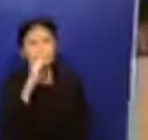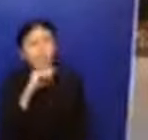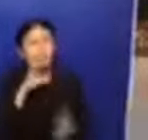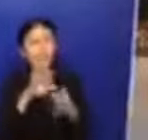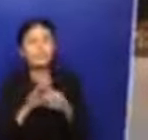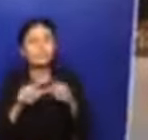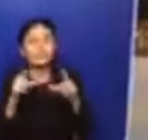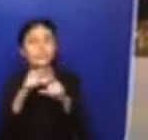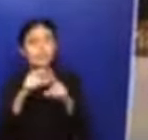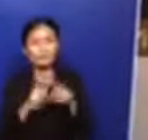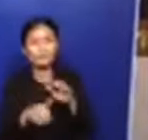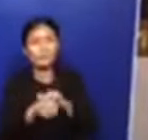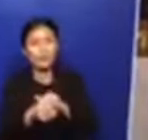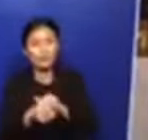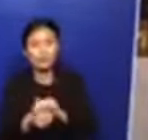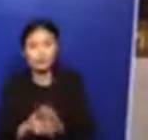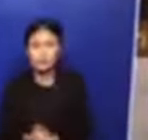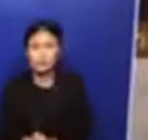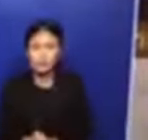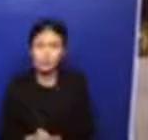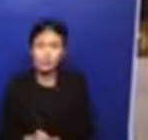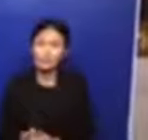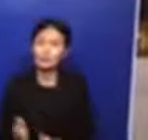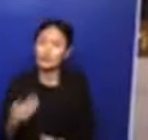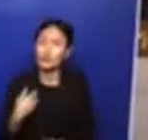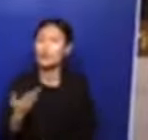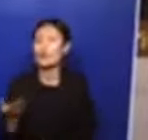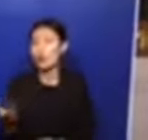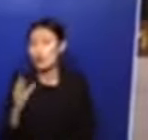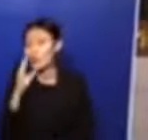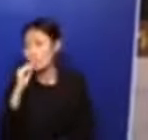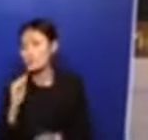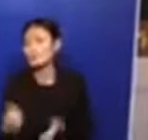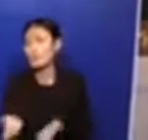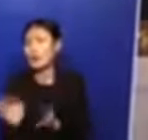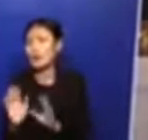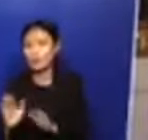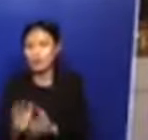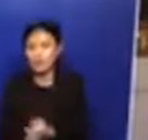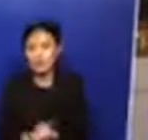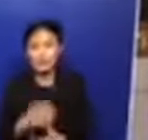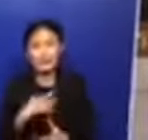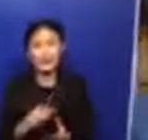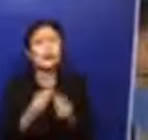านจะไปเสียดสีแรงเลยครับ ก็ดิฉันอยากให้ท่านอายุยืนไงคะ